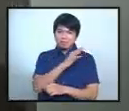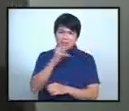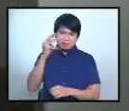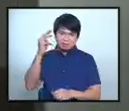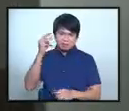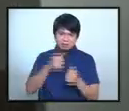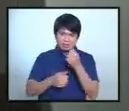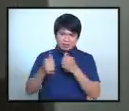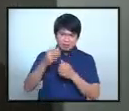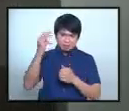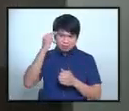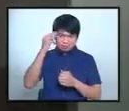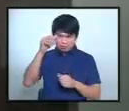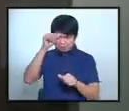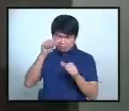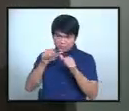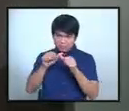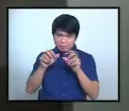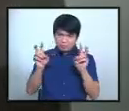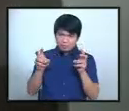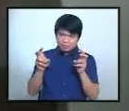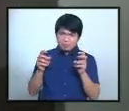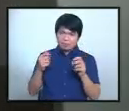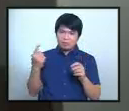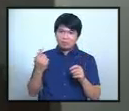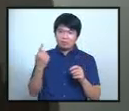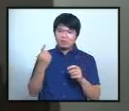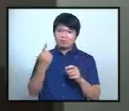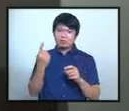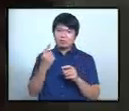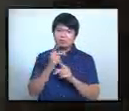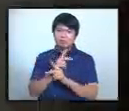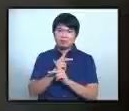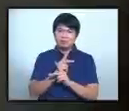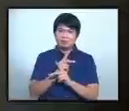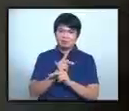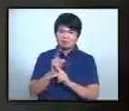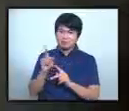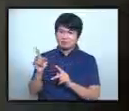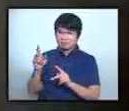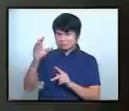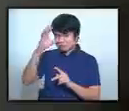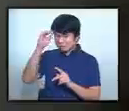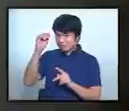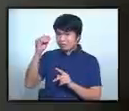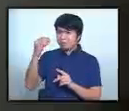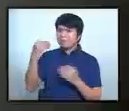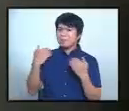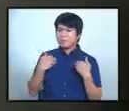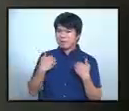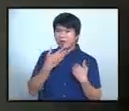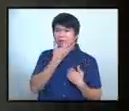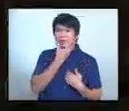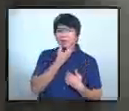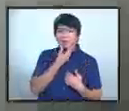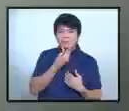kasabihan. Lagi kang ligtas sa lalaking may balbas.